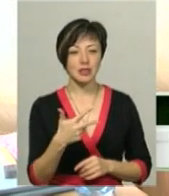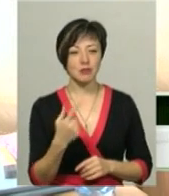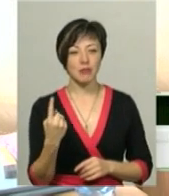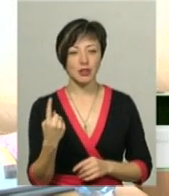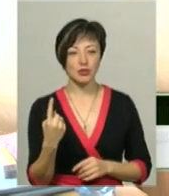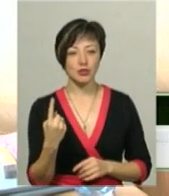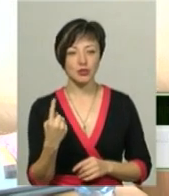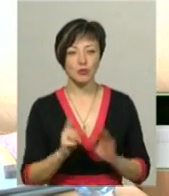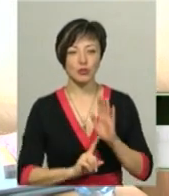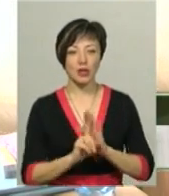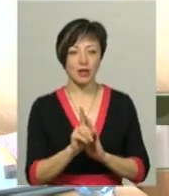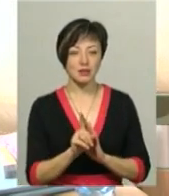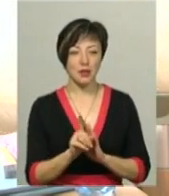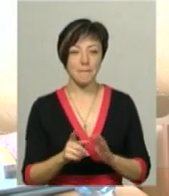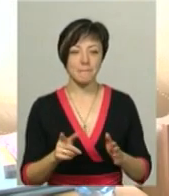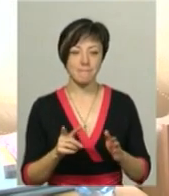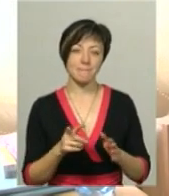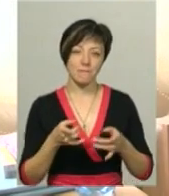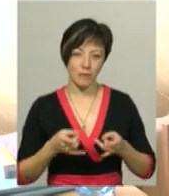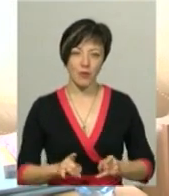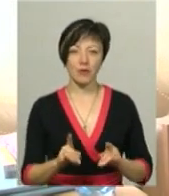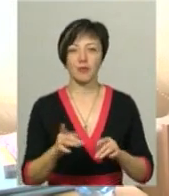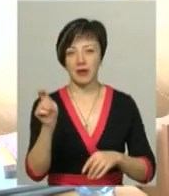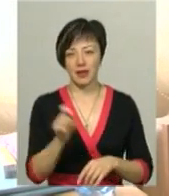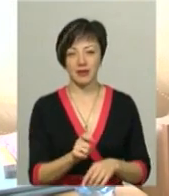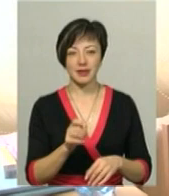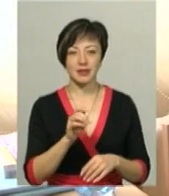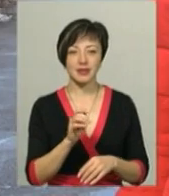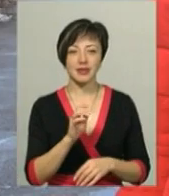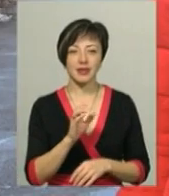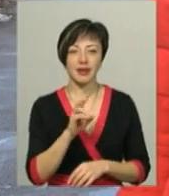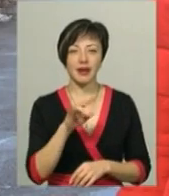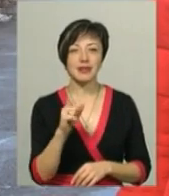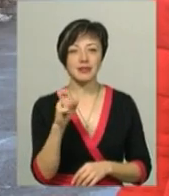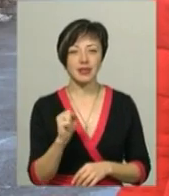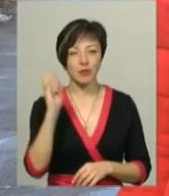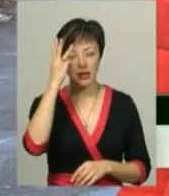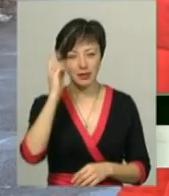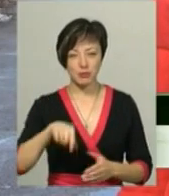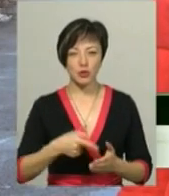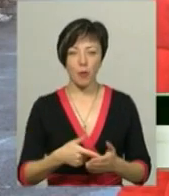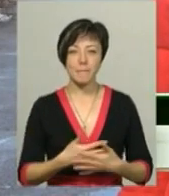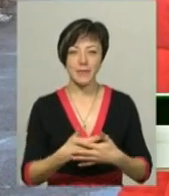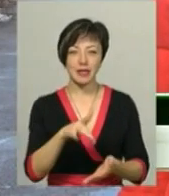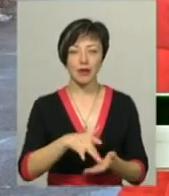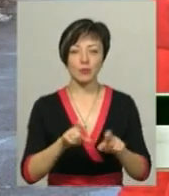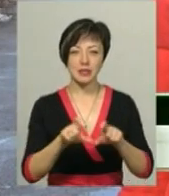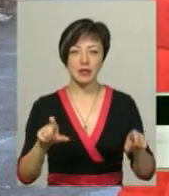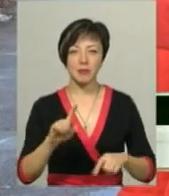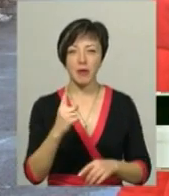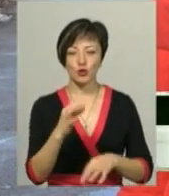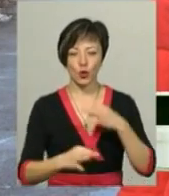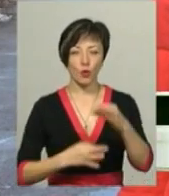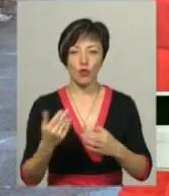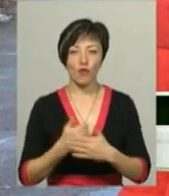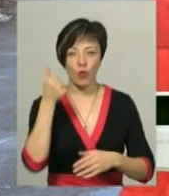31-го у нас почались перейми, ми приїхали і народилася у нас Желізочка. У Хмельницькому міському перинатальному центрі за першу добу